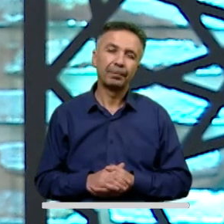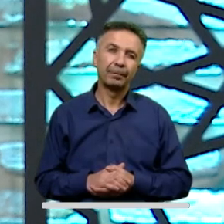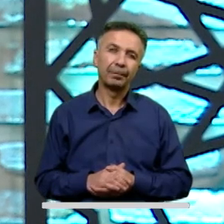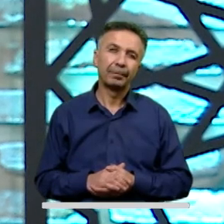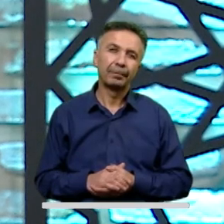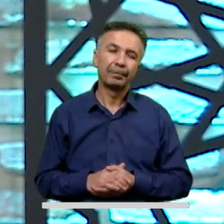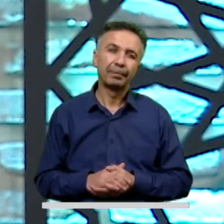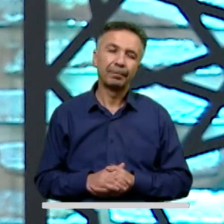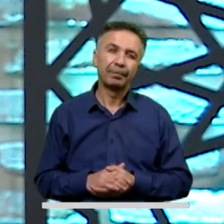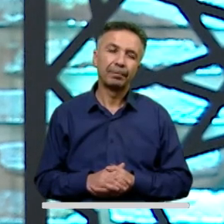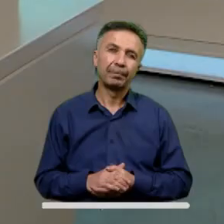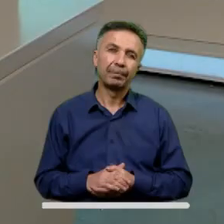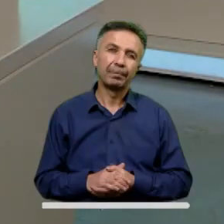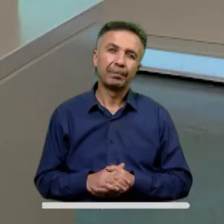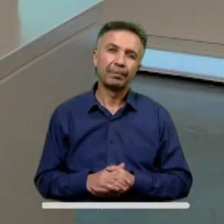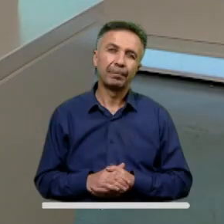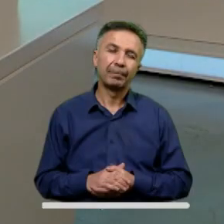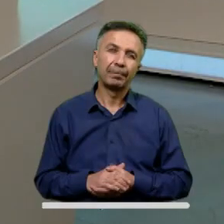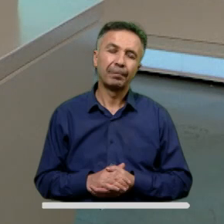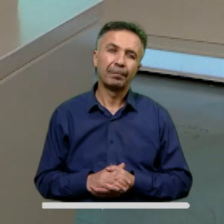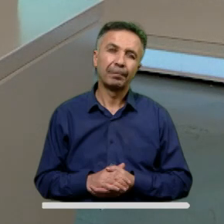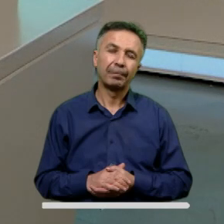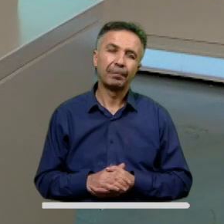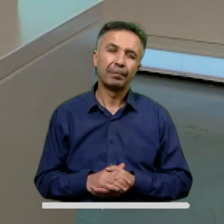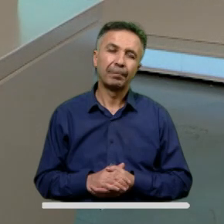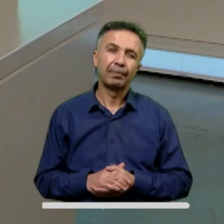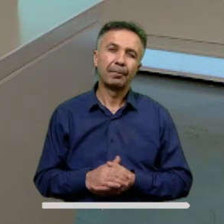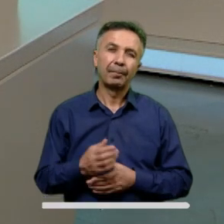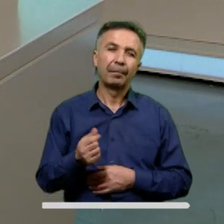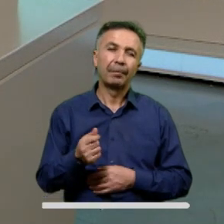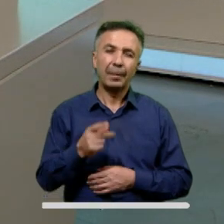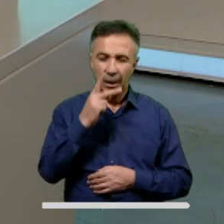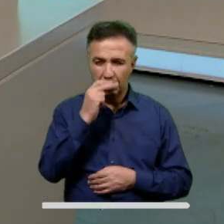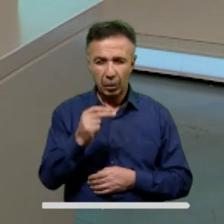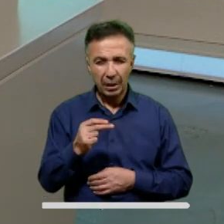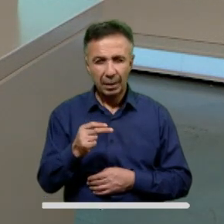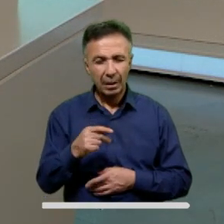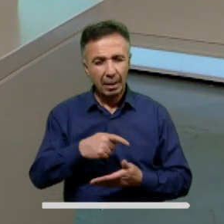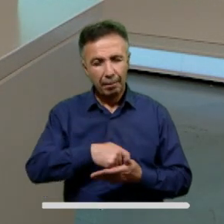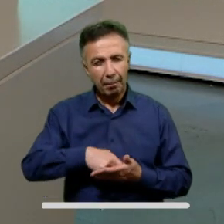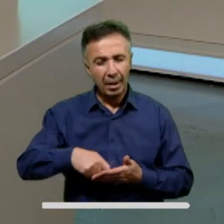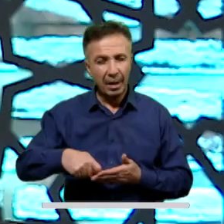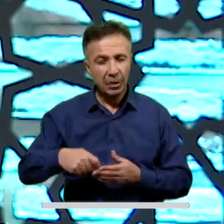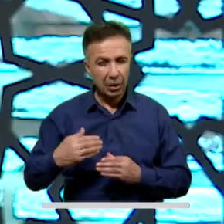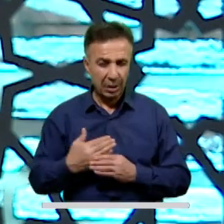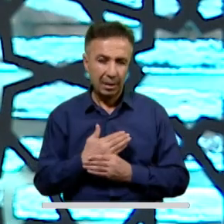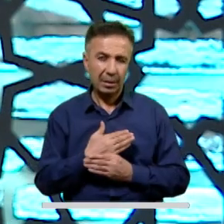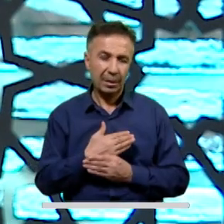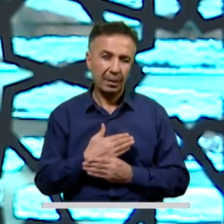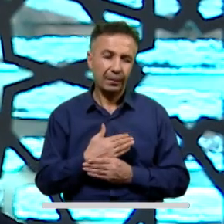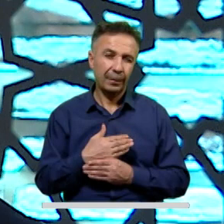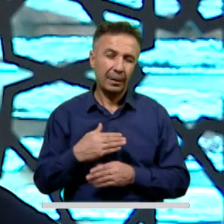versin efendim. İstanbul'a selamlar. Hayırlı akşamlar. Para puan hem maaş kartlarında, maaş kartında var mı bilmiyorum ama